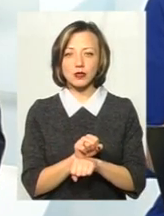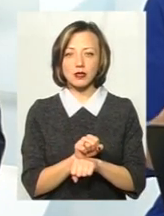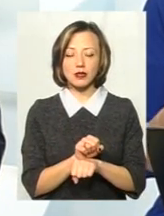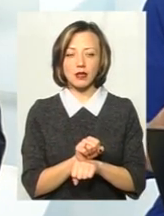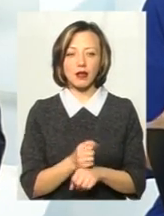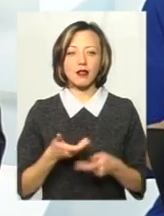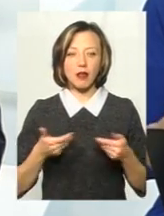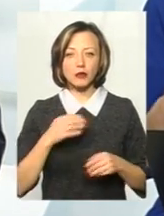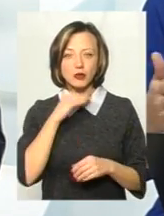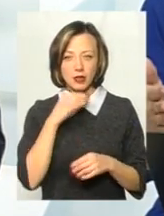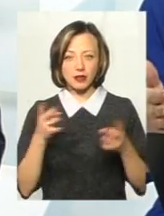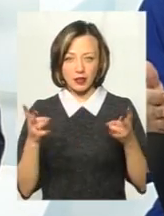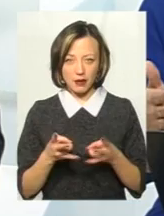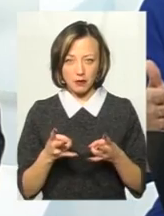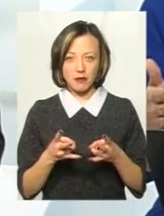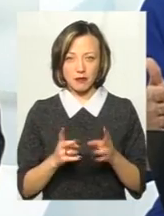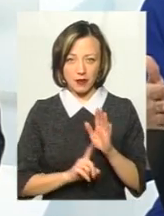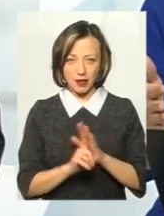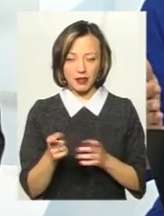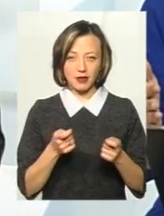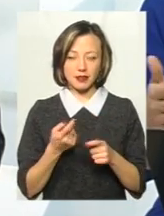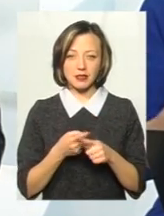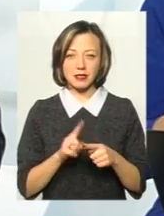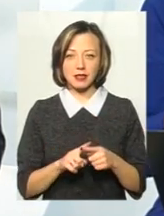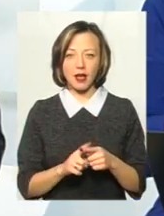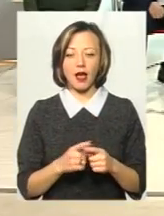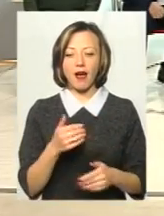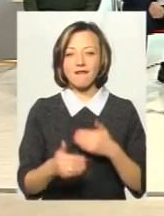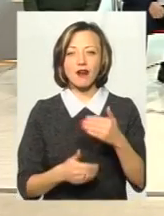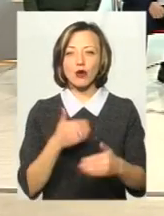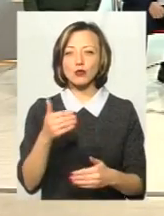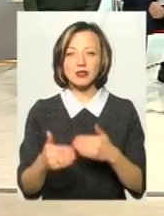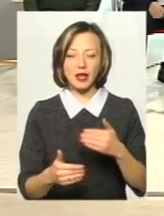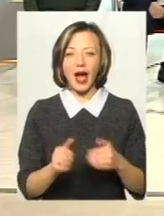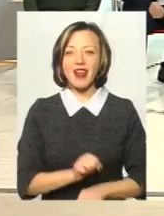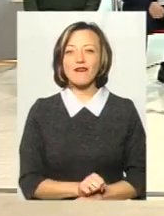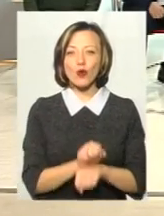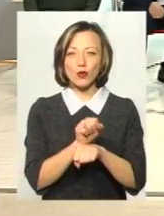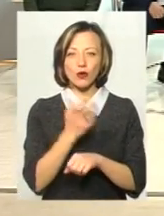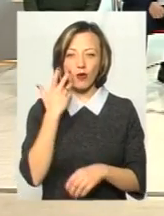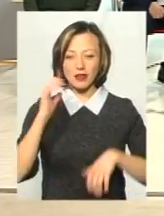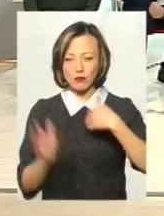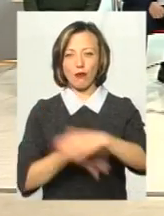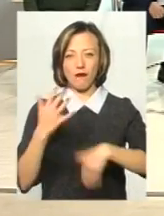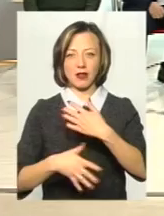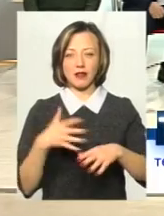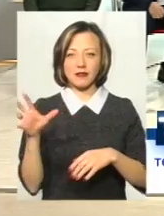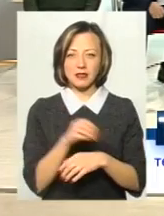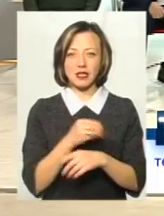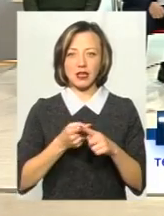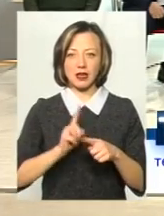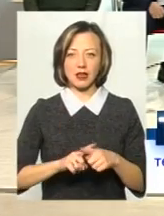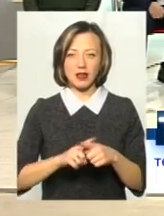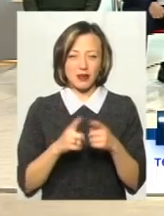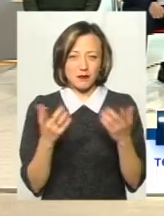революції нам достатньо, просто треба вже брати і керувати тим. Це має бути еволюційний процес вже. Да? Революція — це коли ми так збовтали все і купа